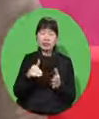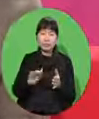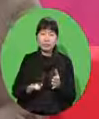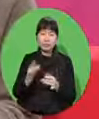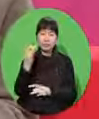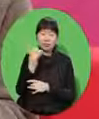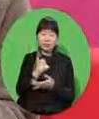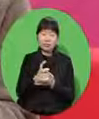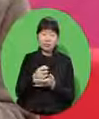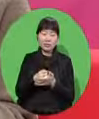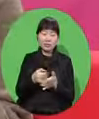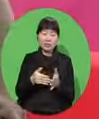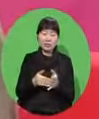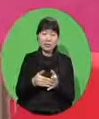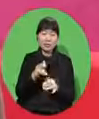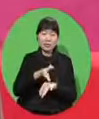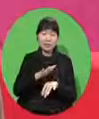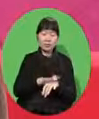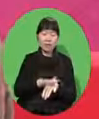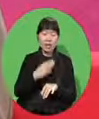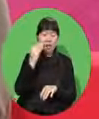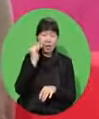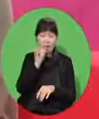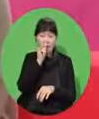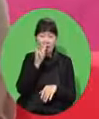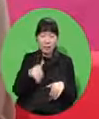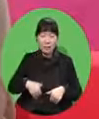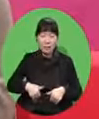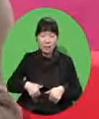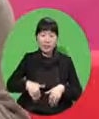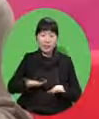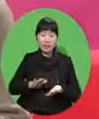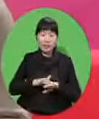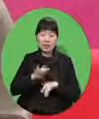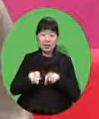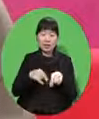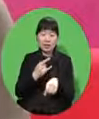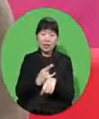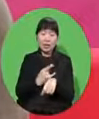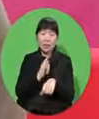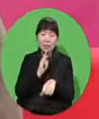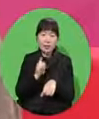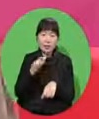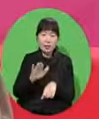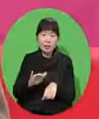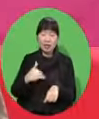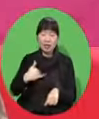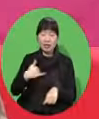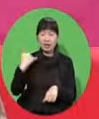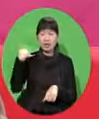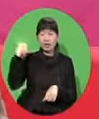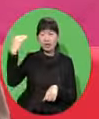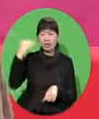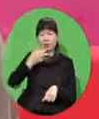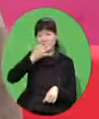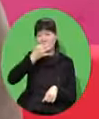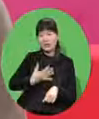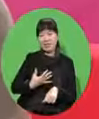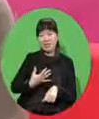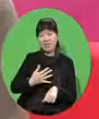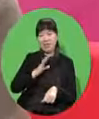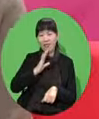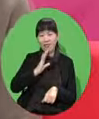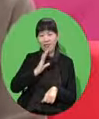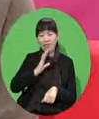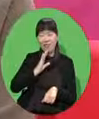정해놓고 여기 이제 원칙을 정하면 습관이 들어야 되잖아요. 그렇죠. 습관을 들으면 이게 실천을 해야 되는데 우리도 힘들잖아요. 그러니까 이게 네?